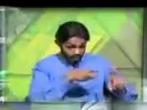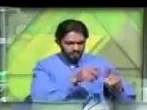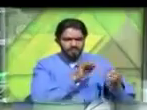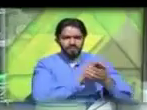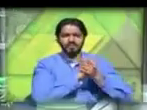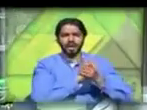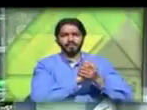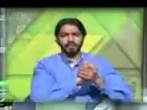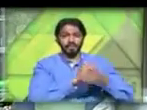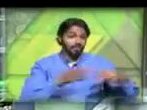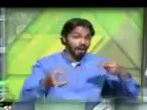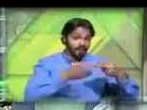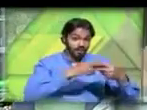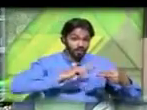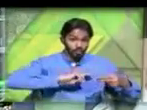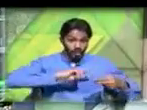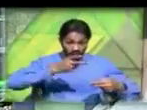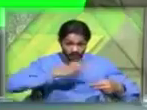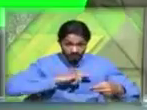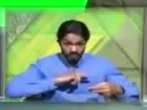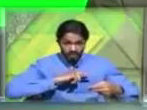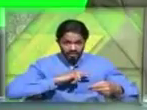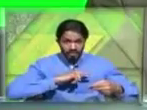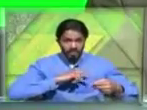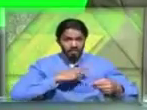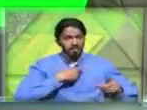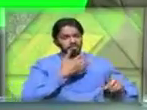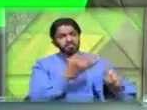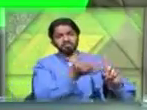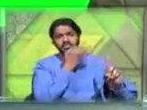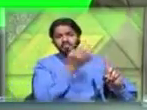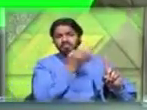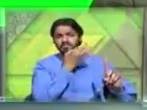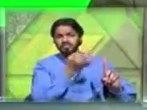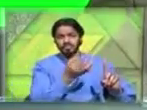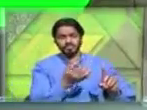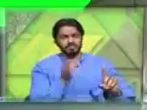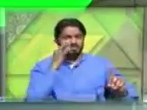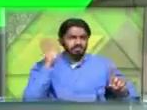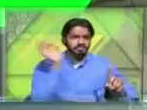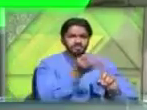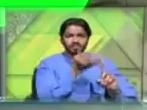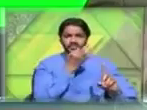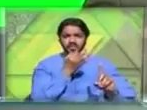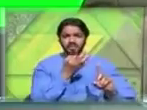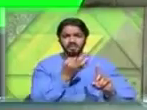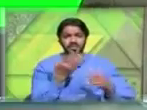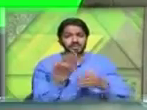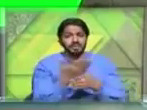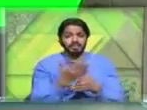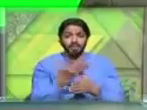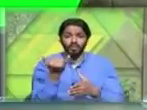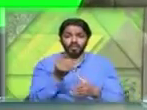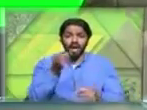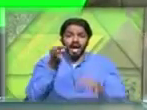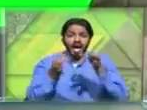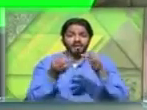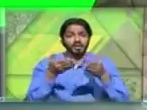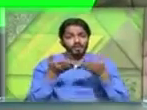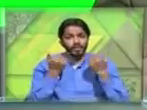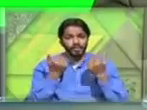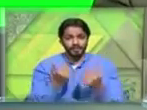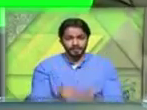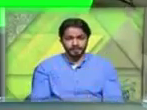رب، بارك الله فيك. أنا لسه أسأل سؤال فضلتك في هذا الموقف الذي تعرضت له، مقارنة بين واقع الصحابة